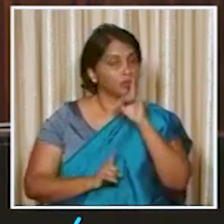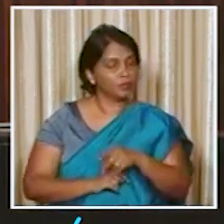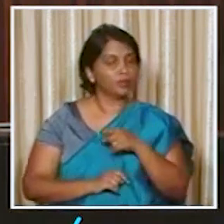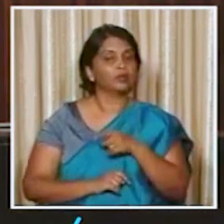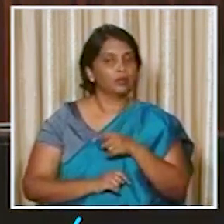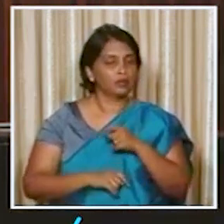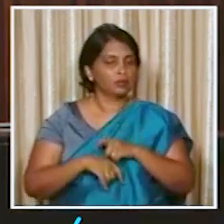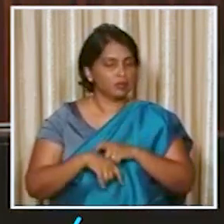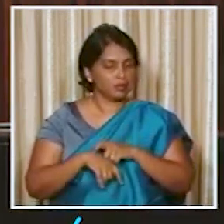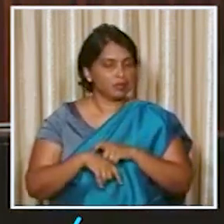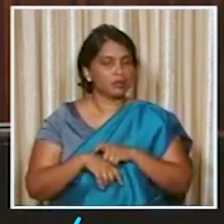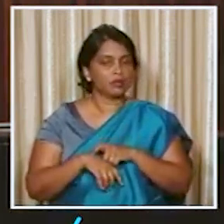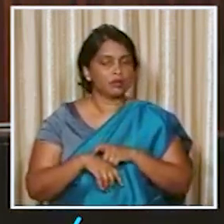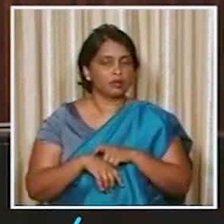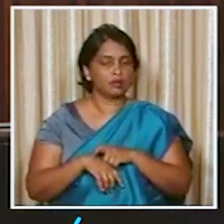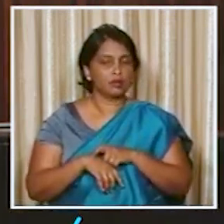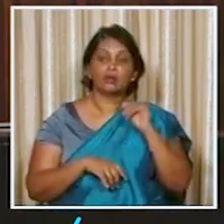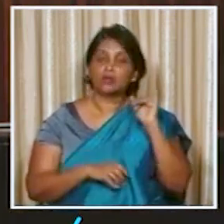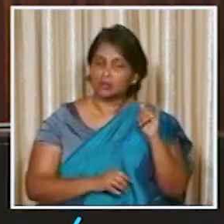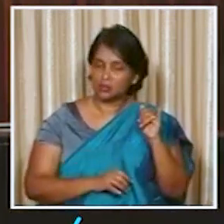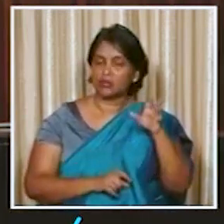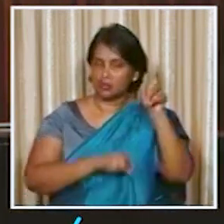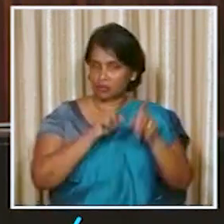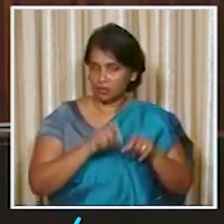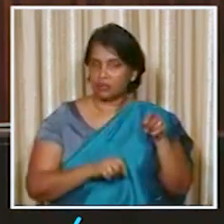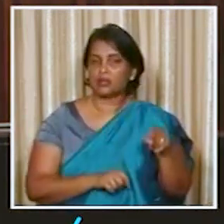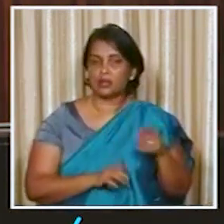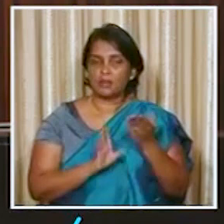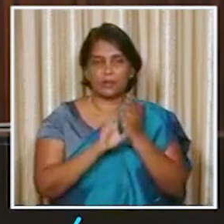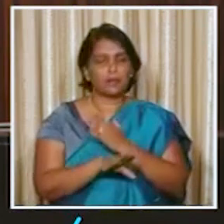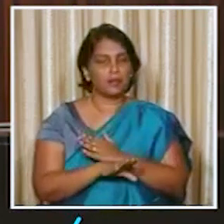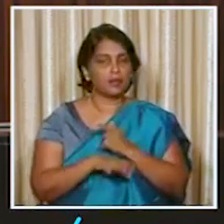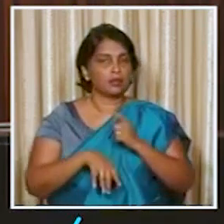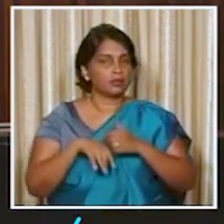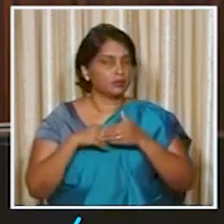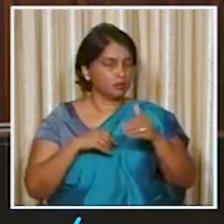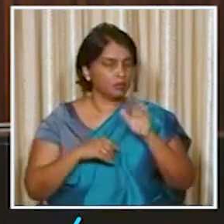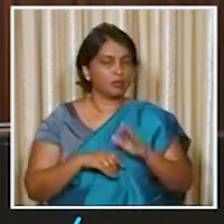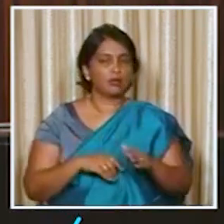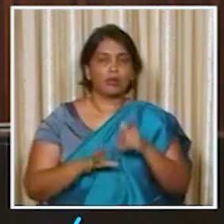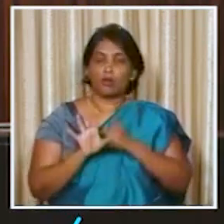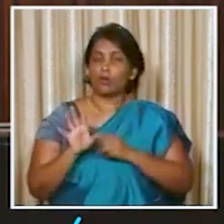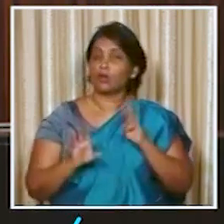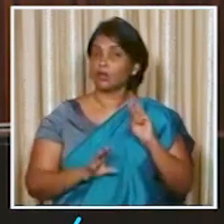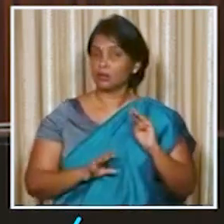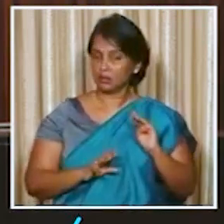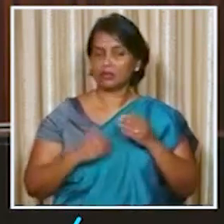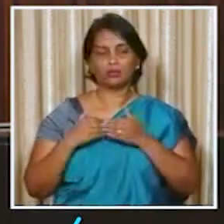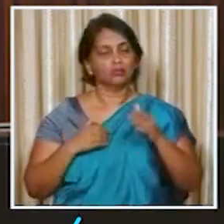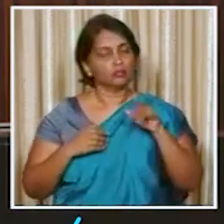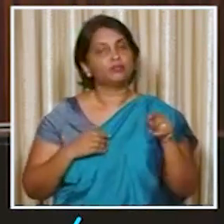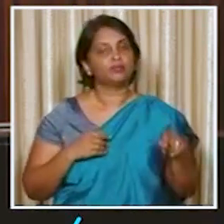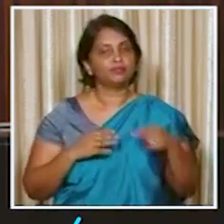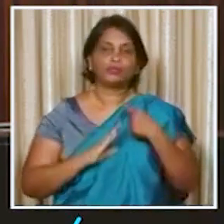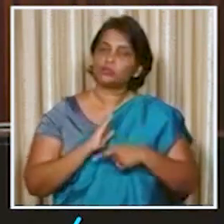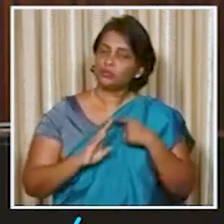ඒ අවස්ථාවේ සමහර උදවිය පහුගිය කාලවකවානුව තුළ වසර 30ක පමණ කාලයක අපේ